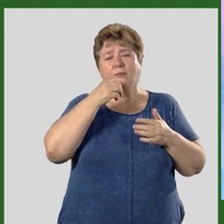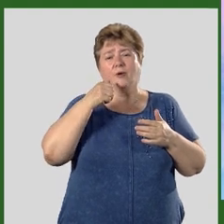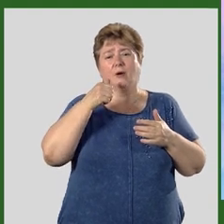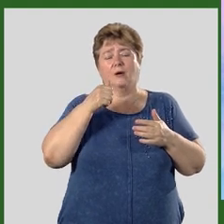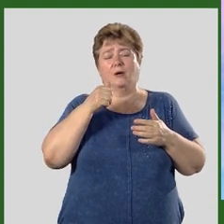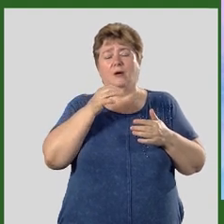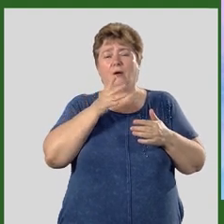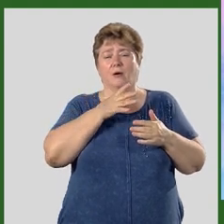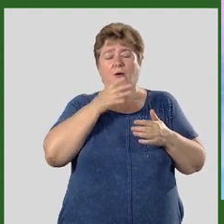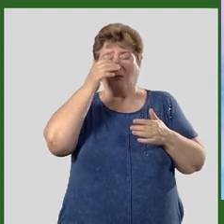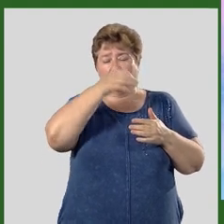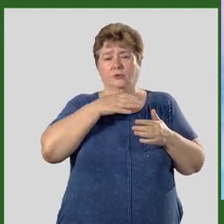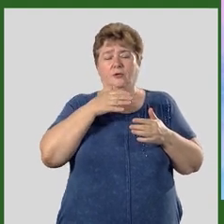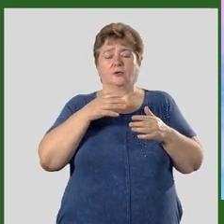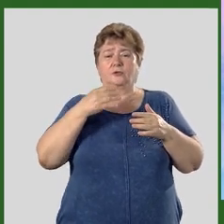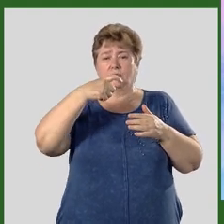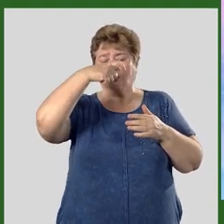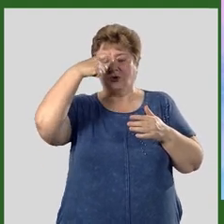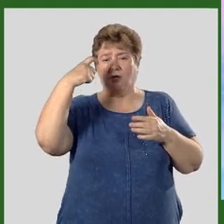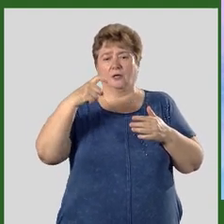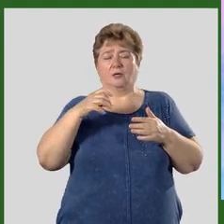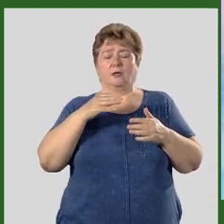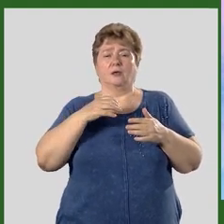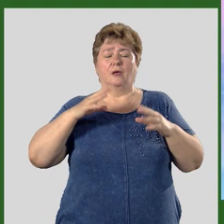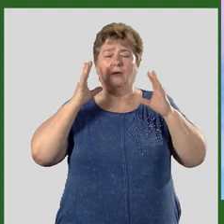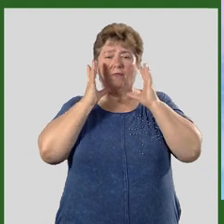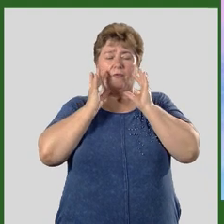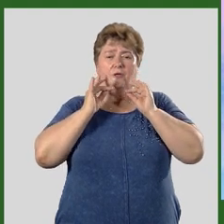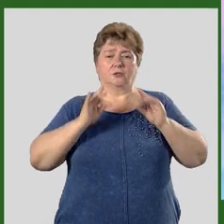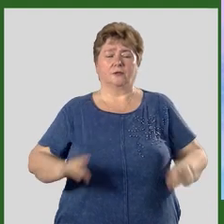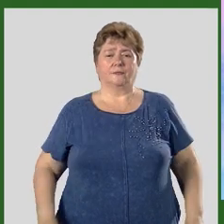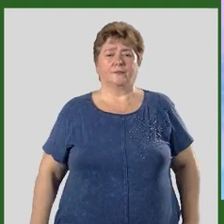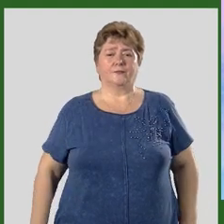– летний, жаркий и влажный.